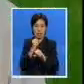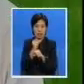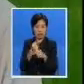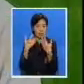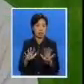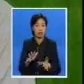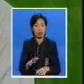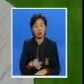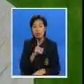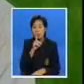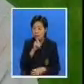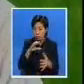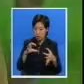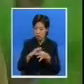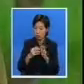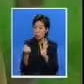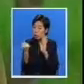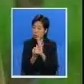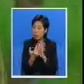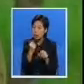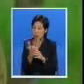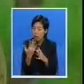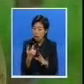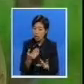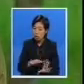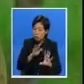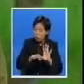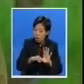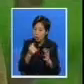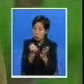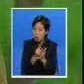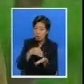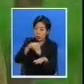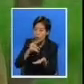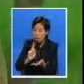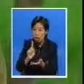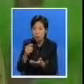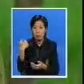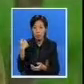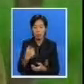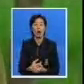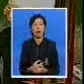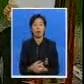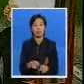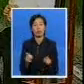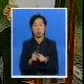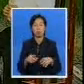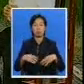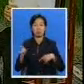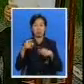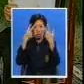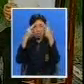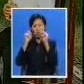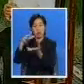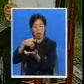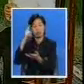จะอธิบายว่ารีบไปลงที่ไหนอย่างไร ก็ลงทะเบียนก็ยอมรับว่าอย่างที่ท่านนายกพูดแต่ว่าเ